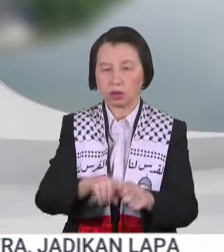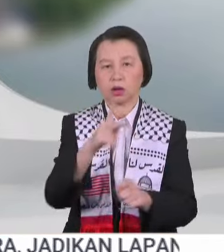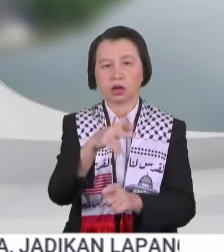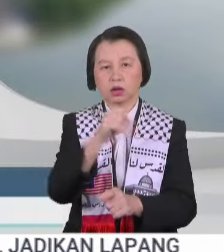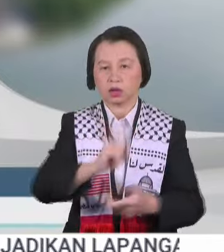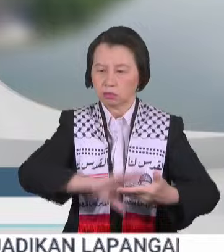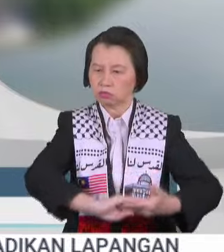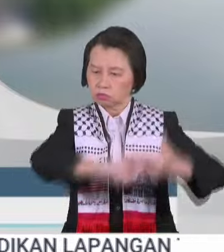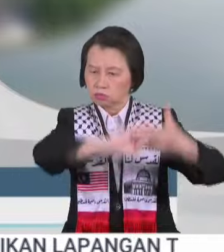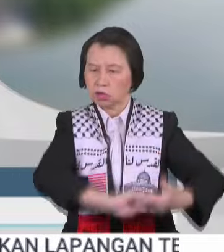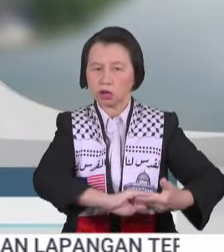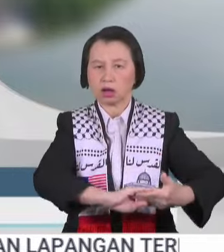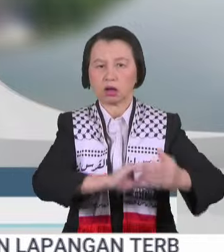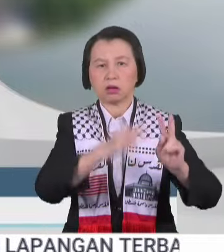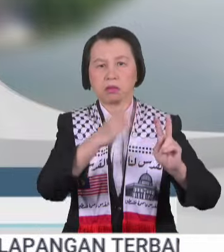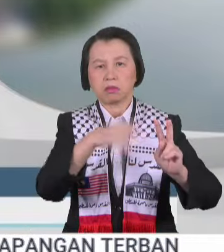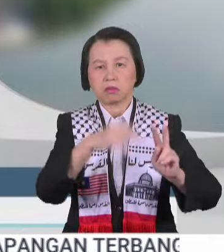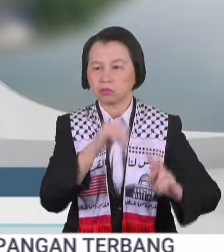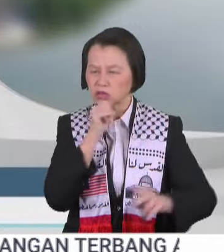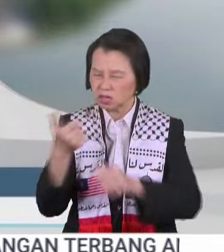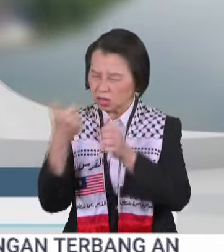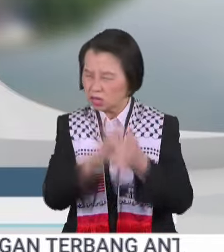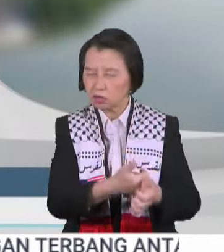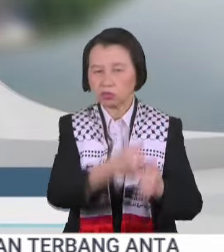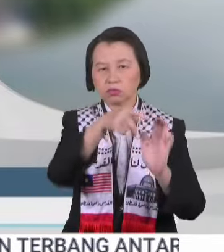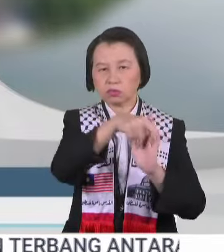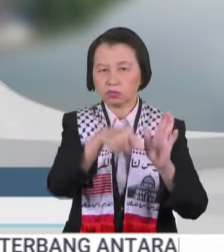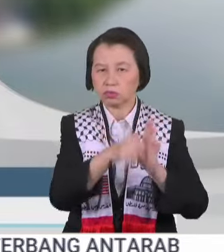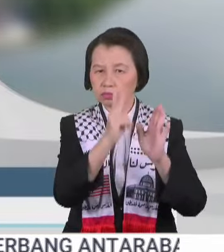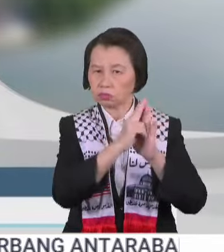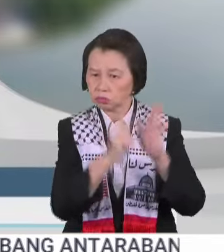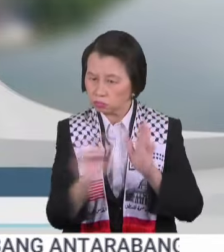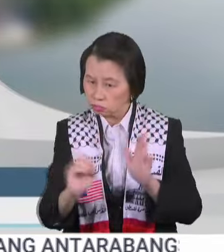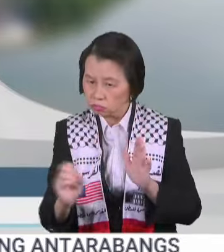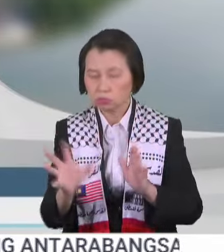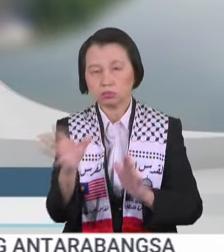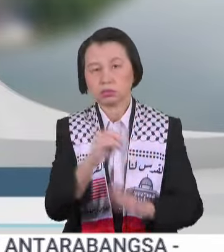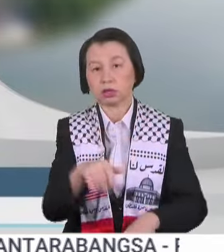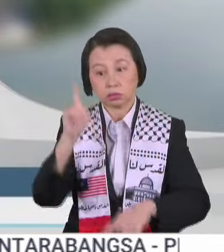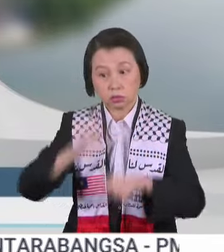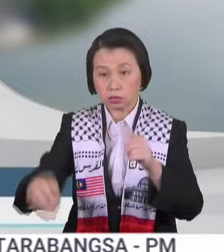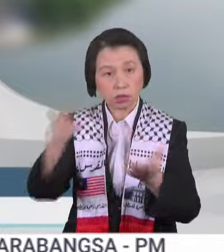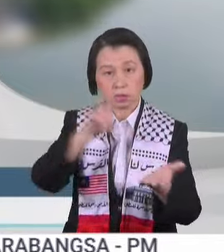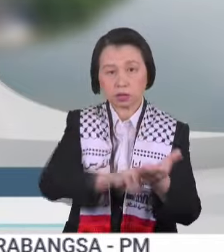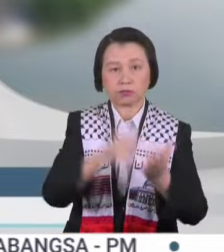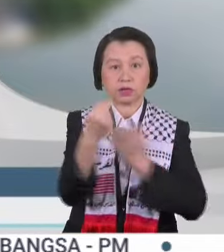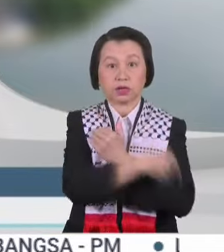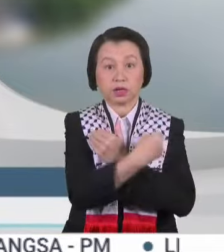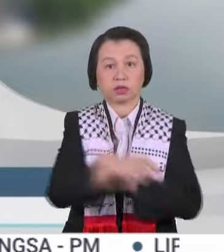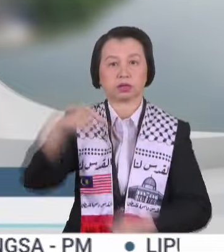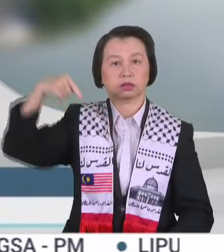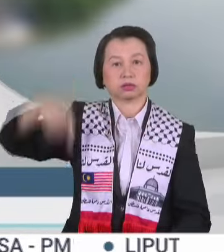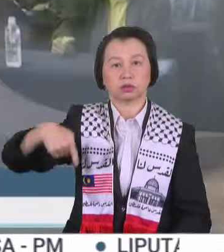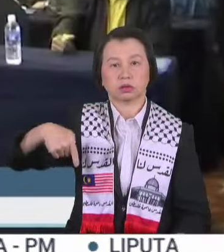kes-kes nikah yang tidak mematuhi prosedur dan undang-undang seterusnya tidak berdaftar di negeri ini.